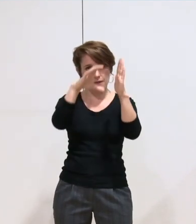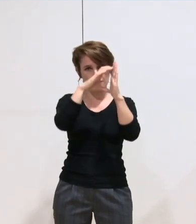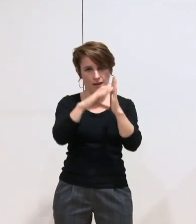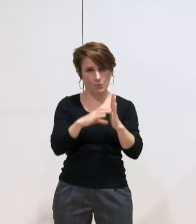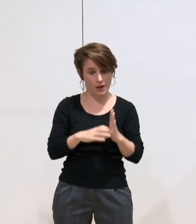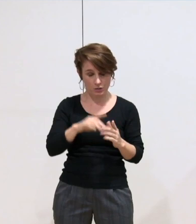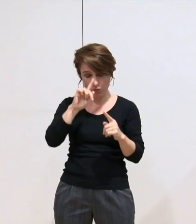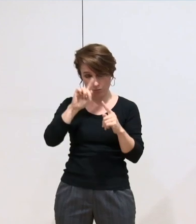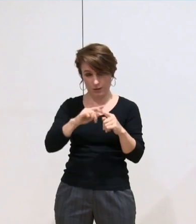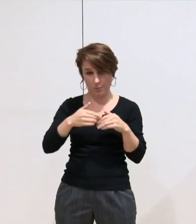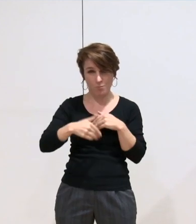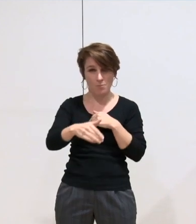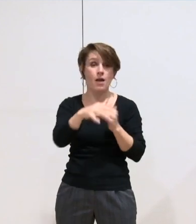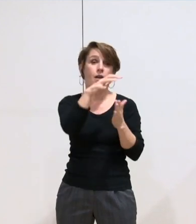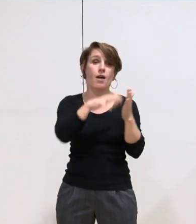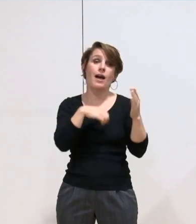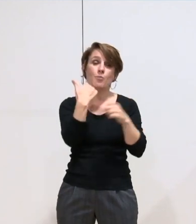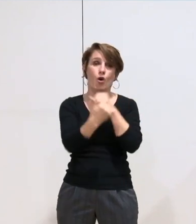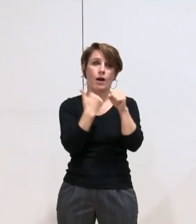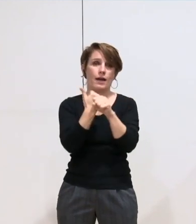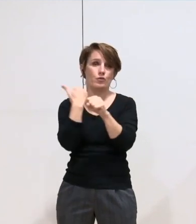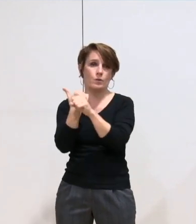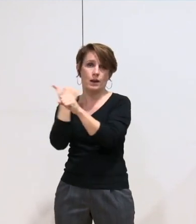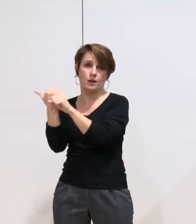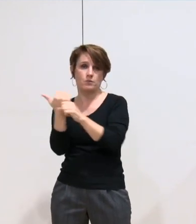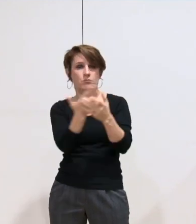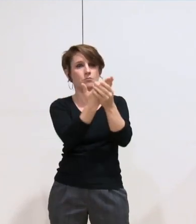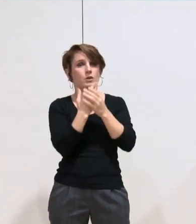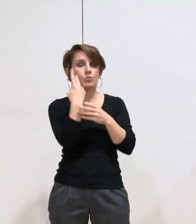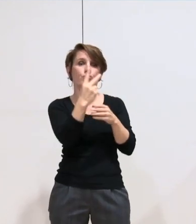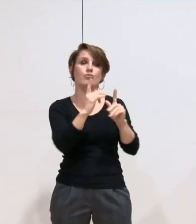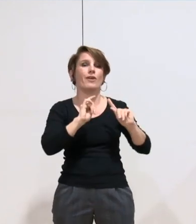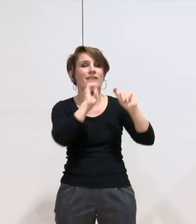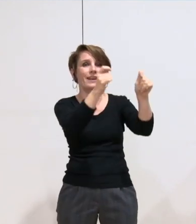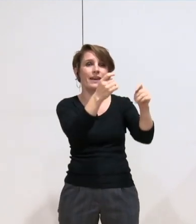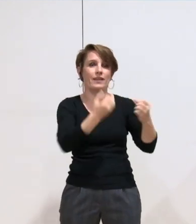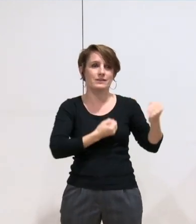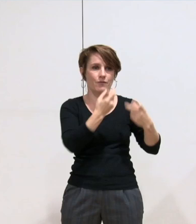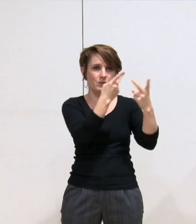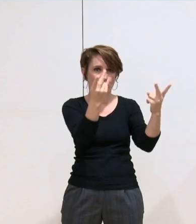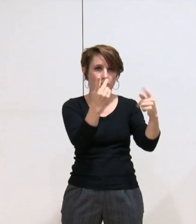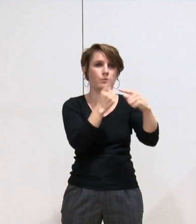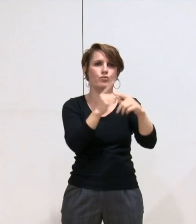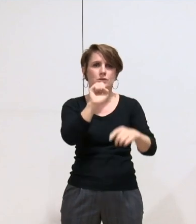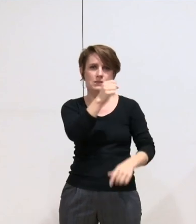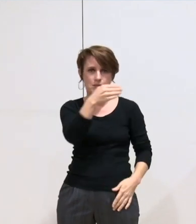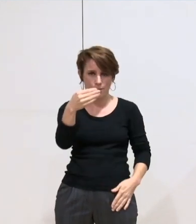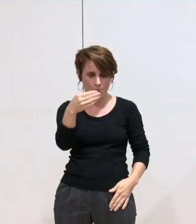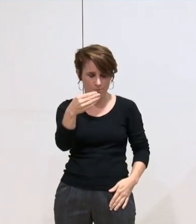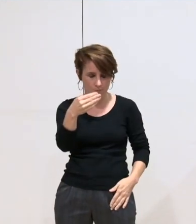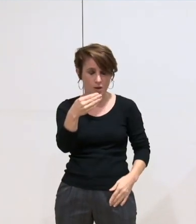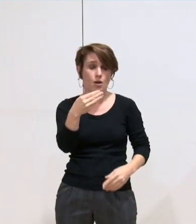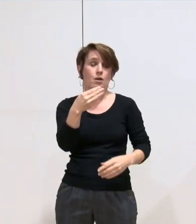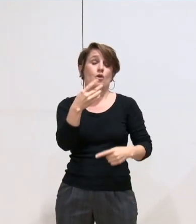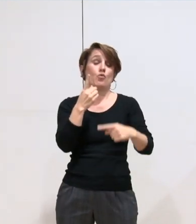délibérations portant sur les rapports annuels des délégataires de services publics et des SEM et des